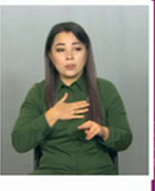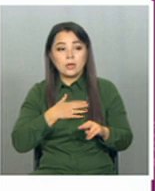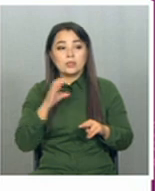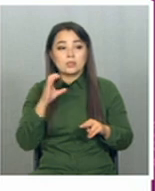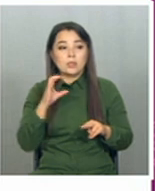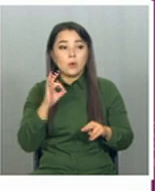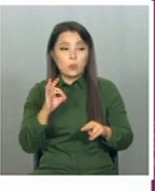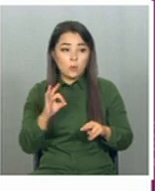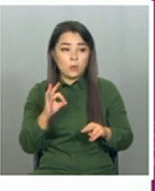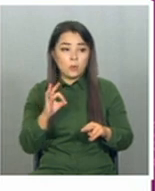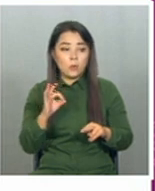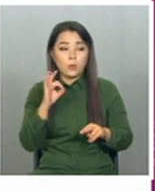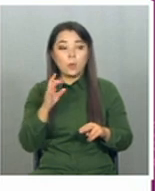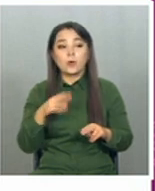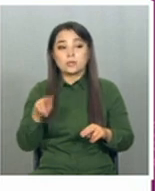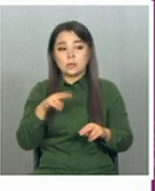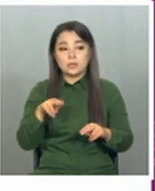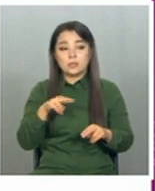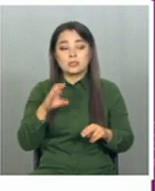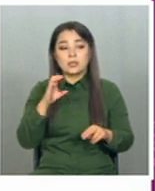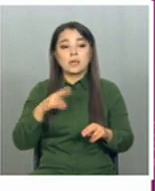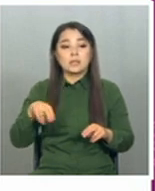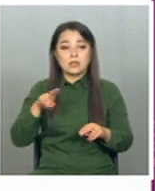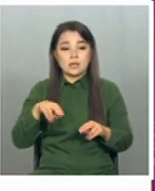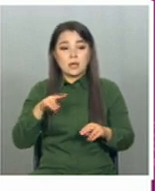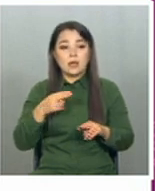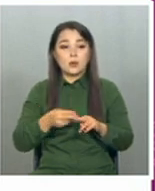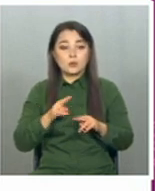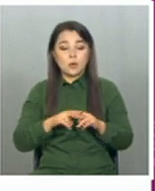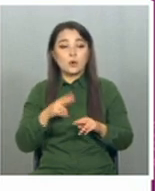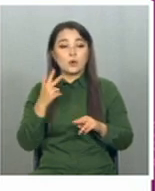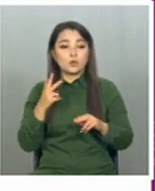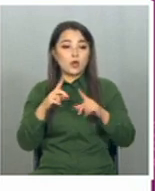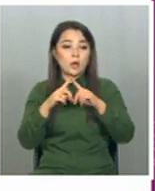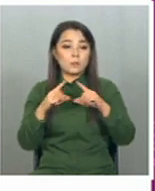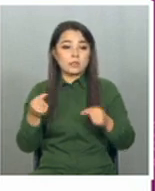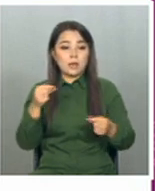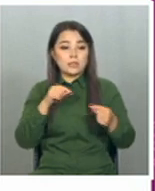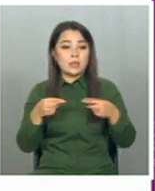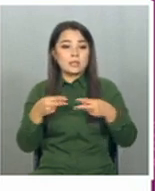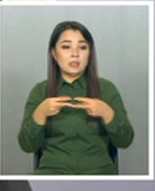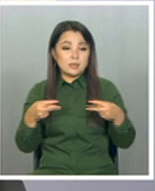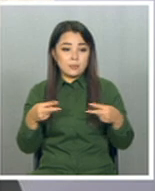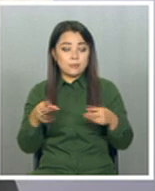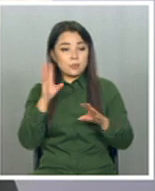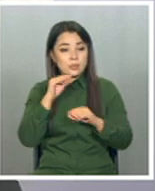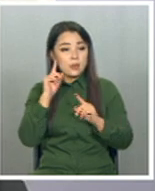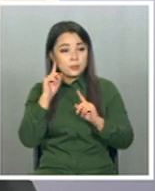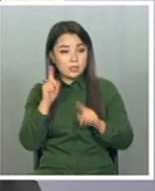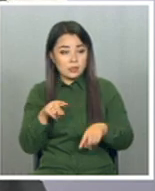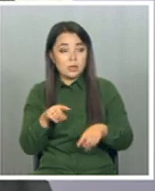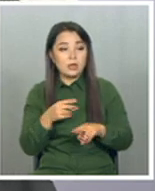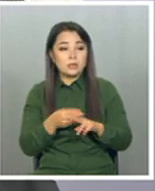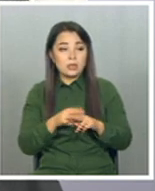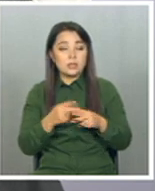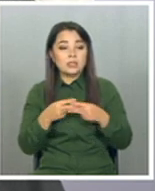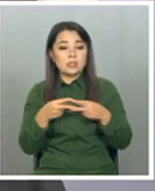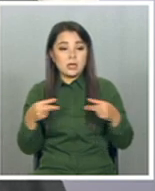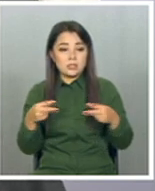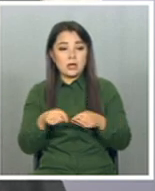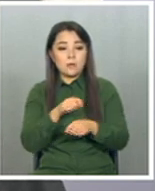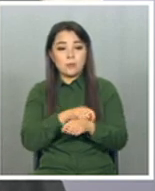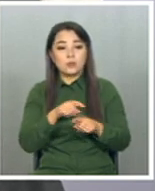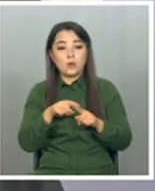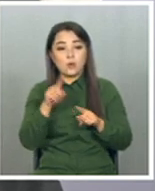С-О, О-Д, С-Д, яғни үш қабырғасы өзара тең. Білеміз, бұл себебі тең қабырғалы